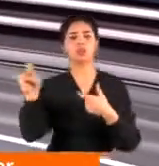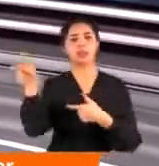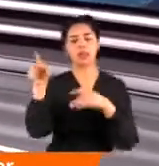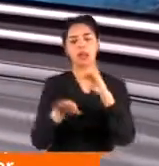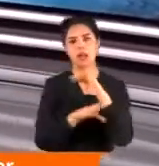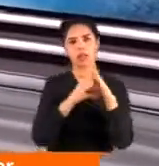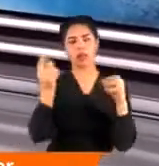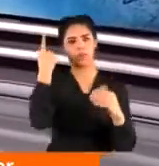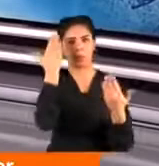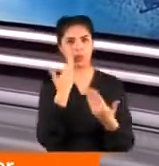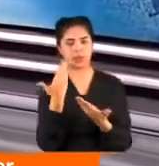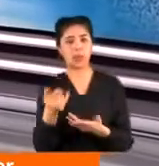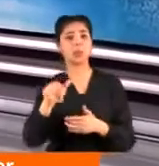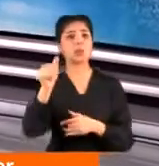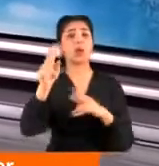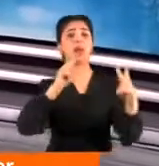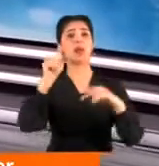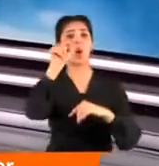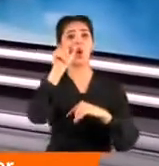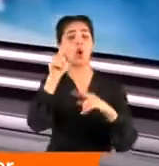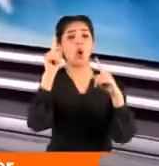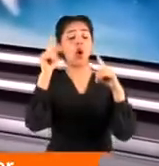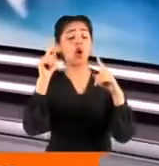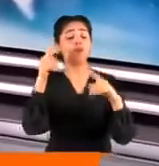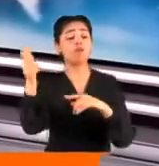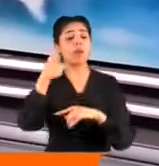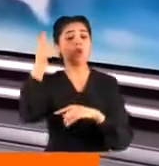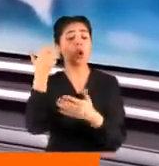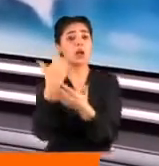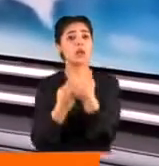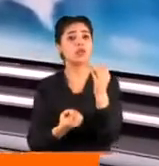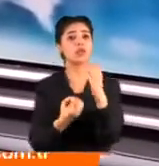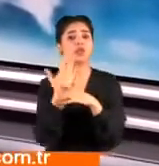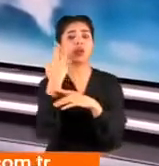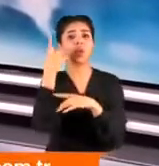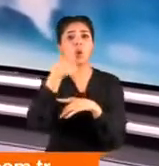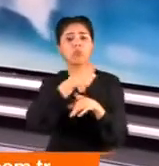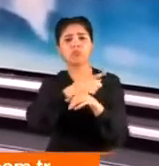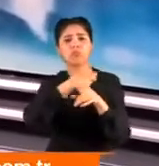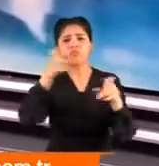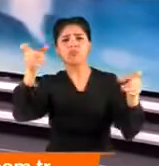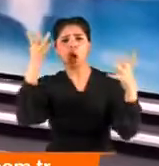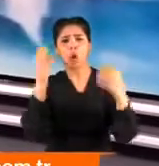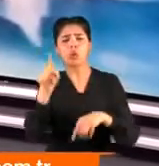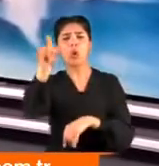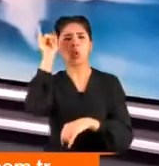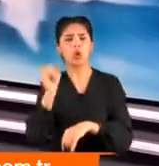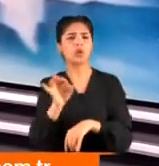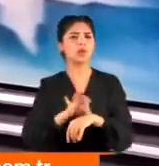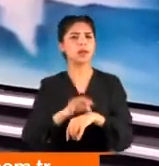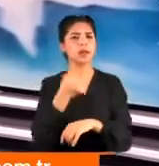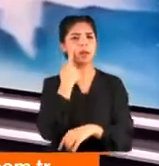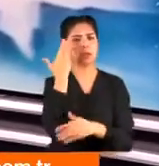Dün ekrana getirmiştik. Bugünse restorandaki o kanlı hesaplaşmanın görüntüleri ortaya çıktı. İşte mermilerin havada uçuştuğu o dehşet